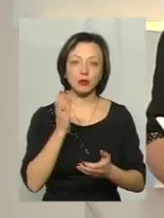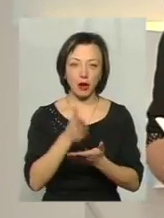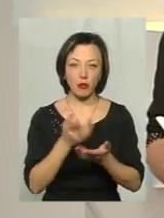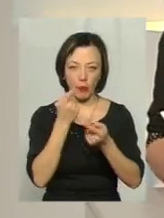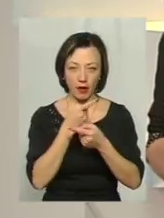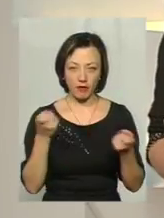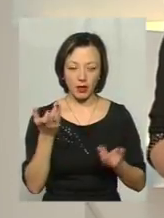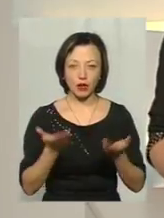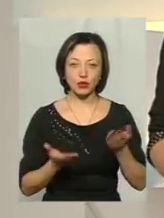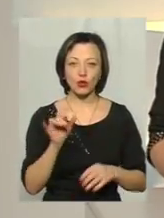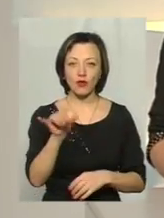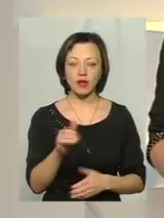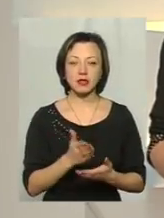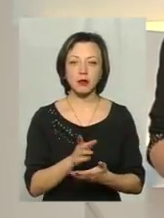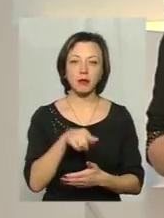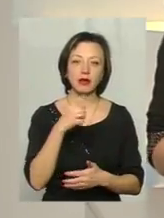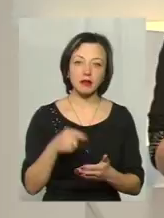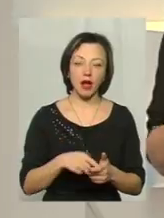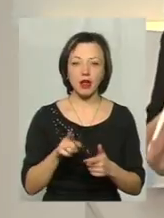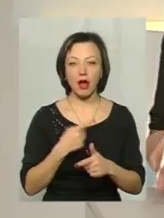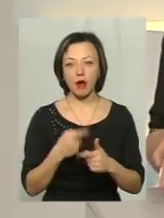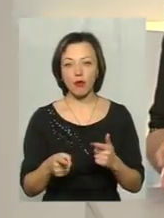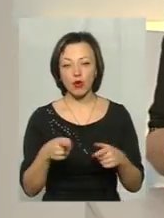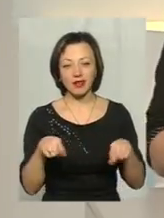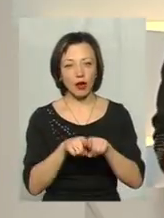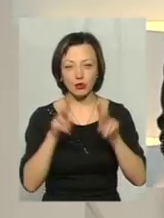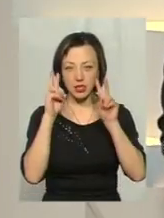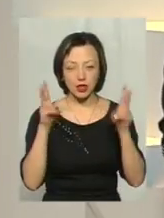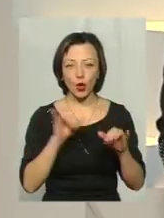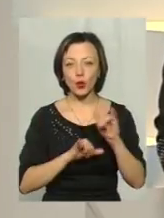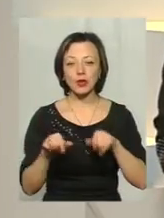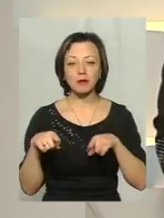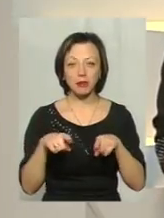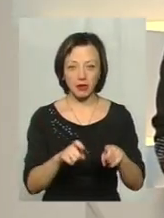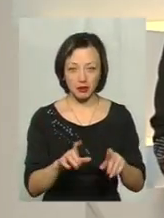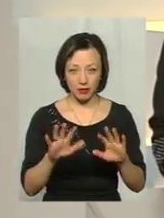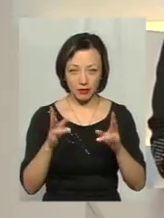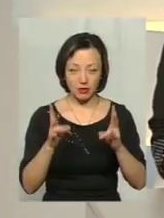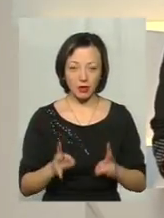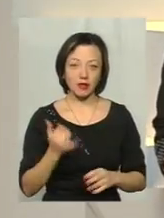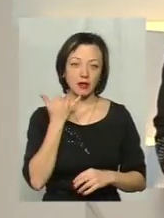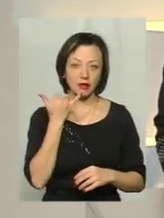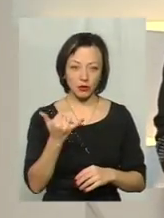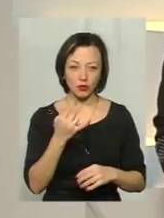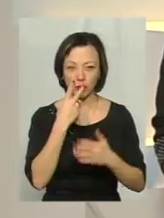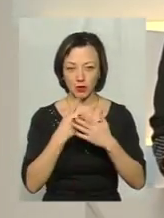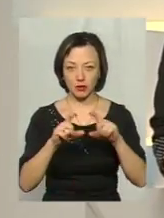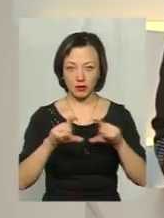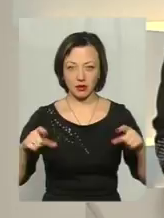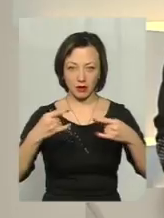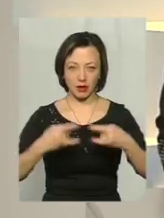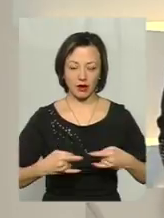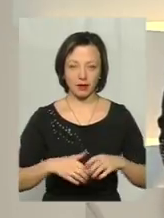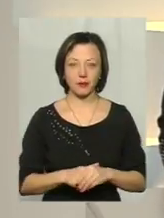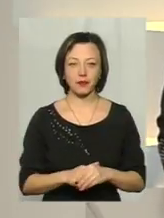ефірі. Якщо у вас є питання або ви також не знаєте, куди бігти, телефонуйте на номера телефонів побачите на своїх